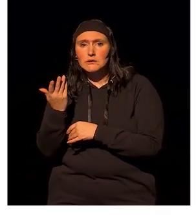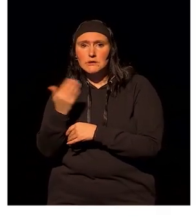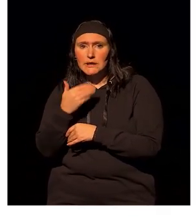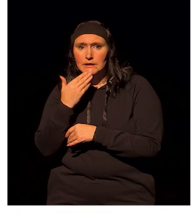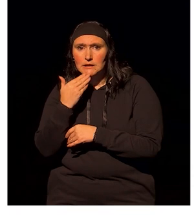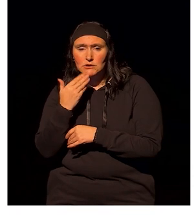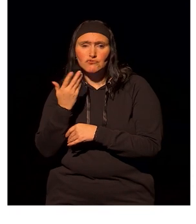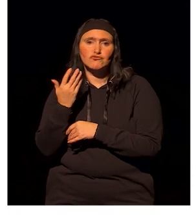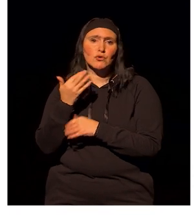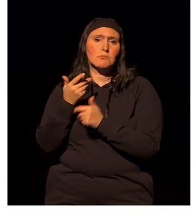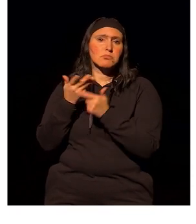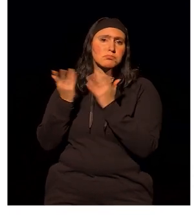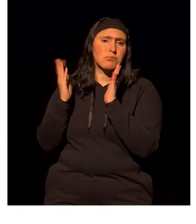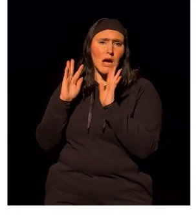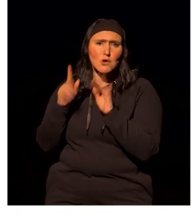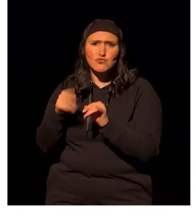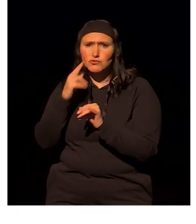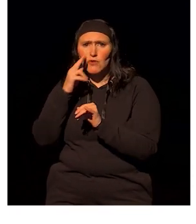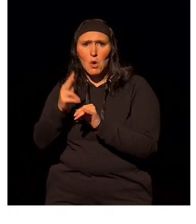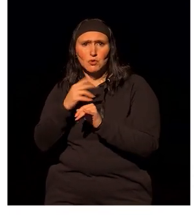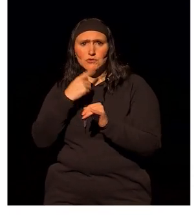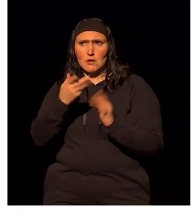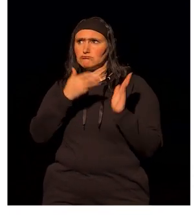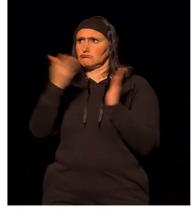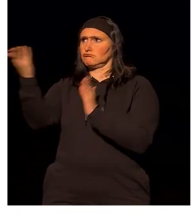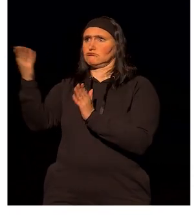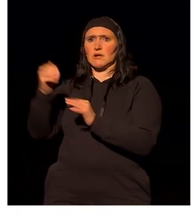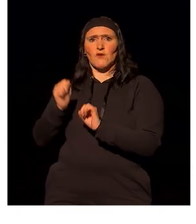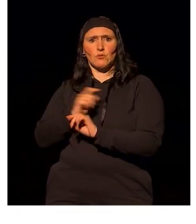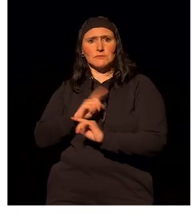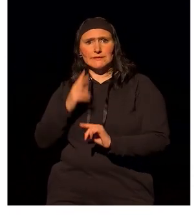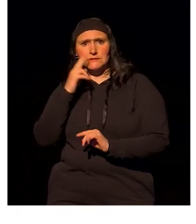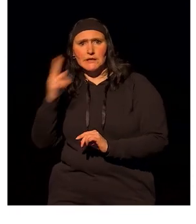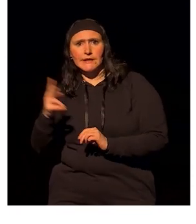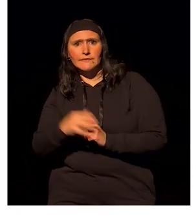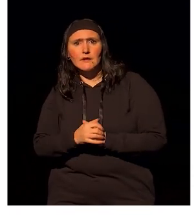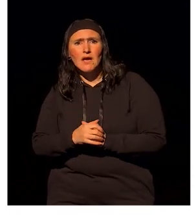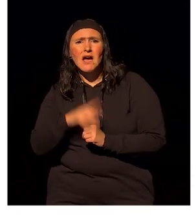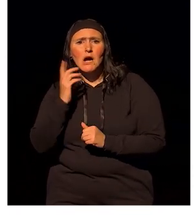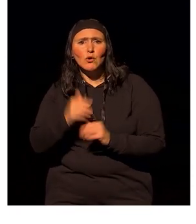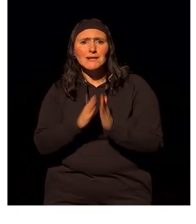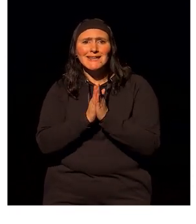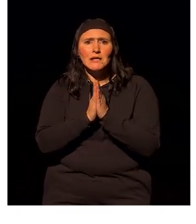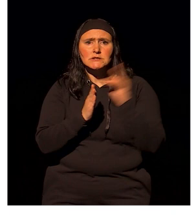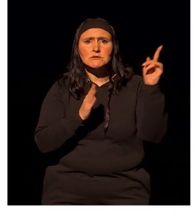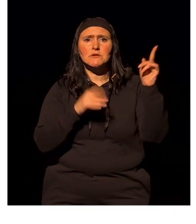Antisemitismus. Warum sollen die Leute das nicht sehen? Genauso wie sie in den Kirchen die Judenschweine sehen sollen.